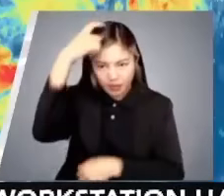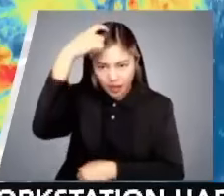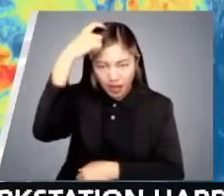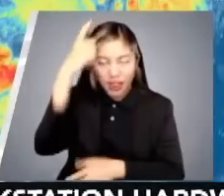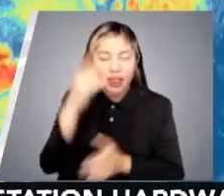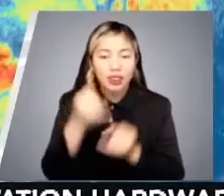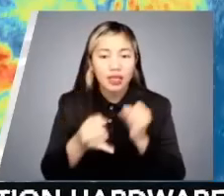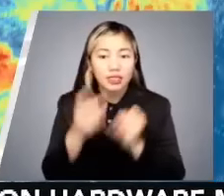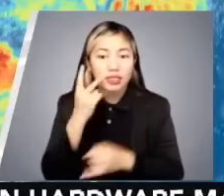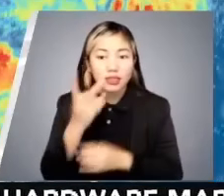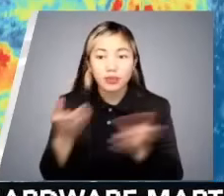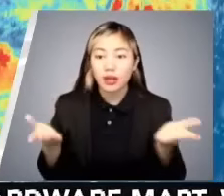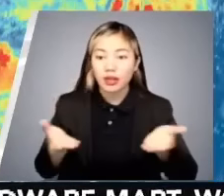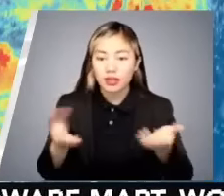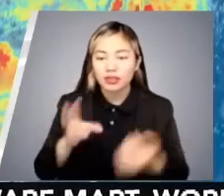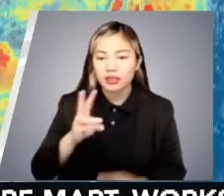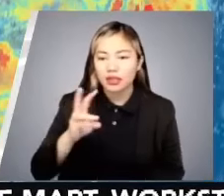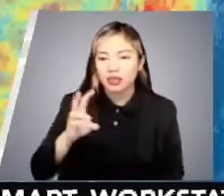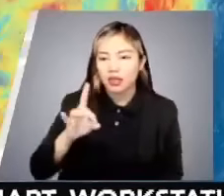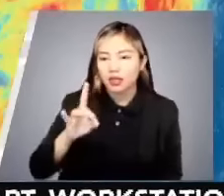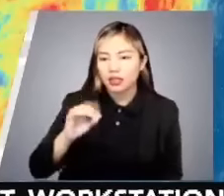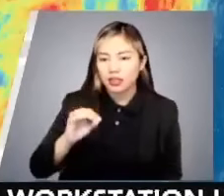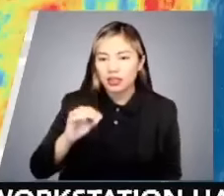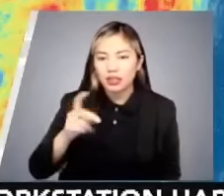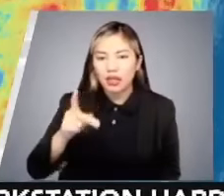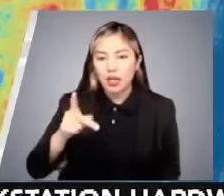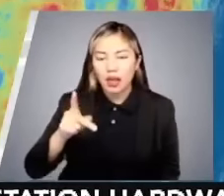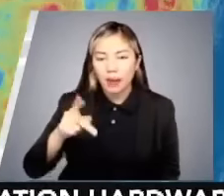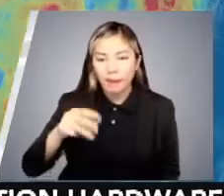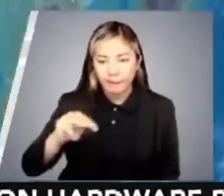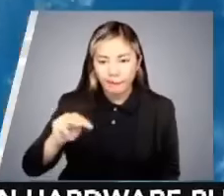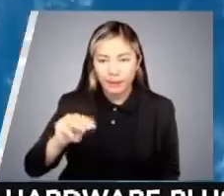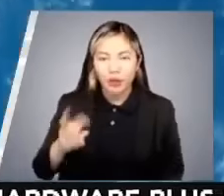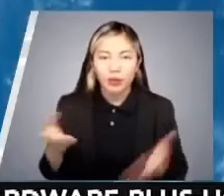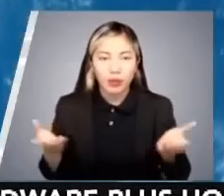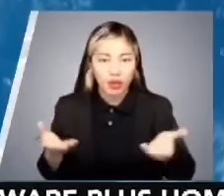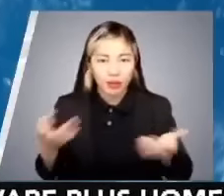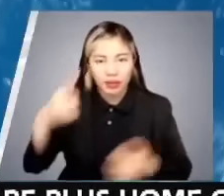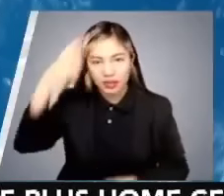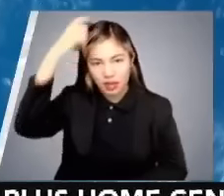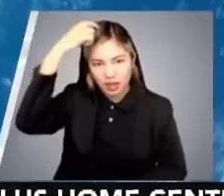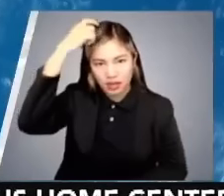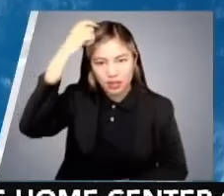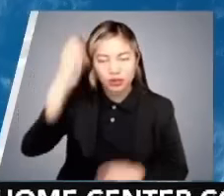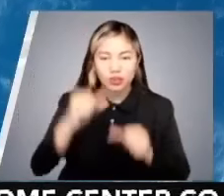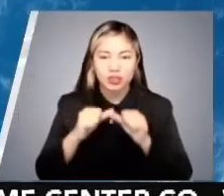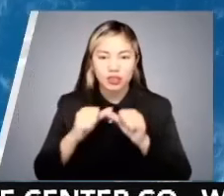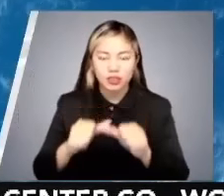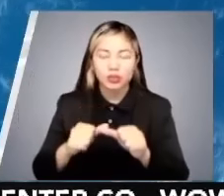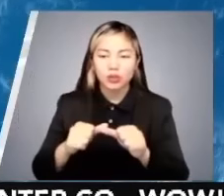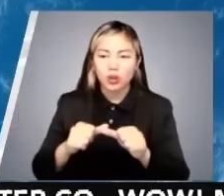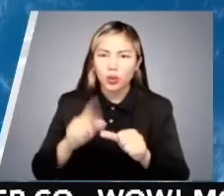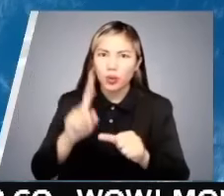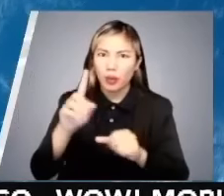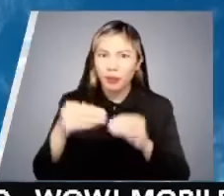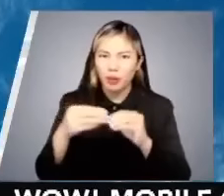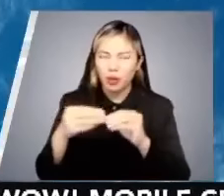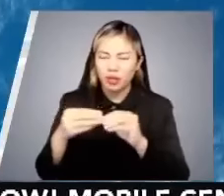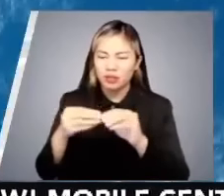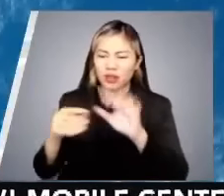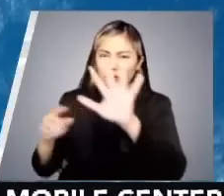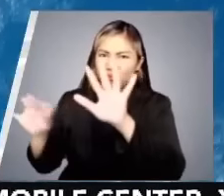680 kilometers northeast ng Itbayat, Batanes. Patuloy namang lumalapit sa PAR ang isa pang LPA na namataan sa